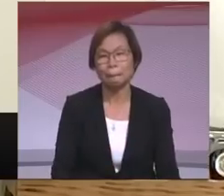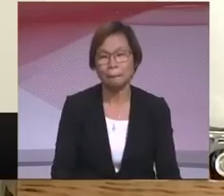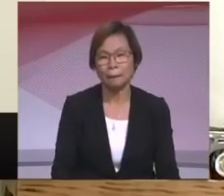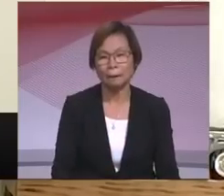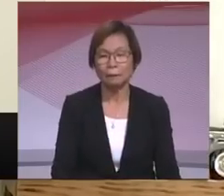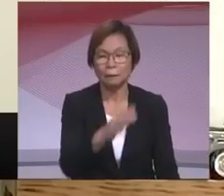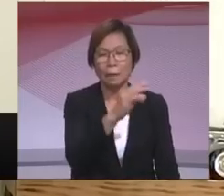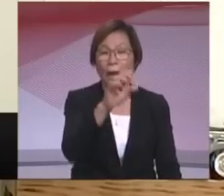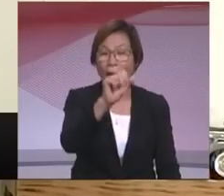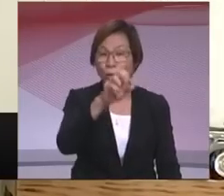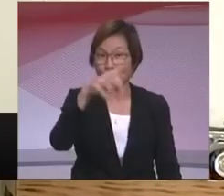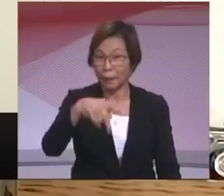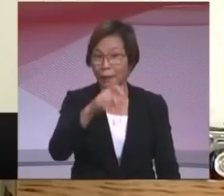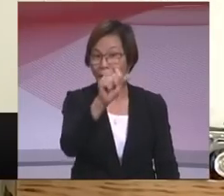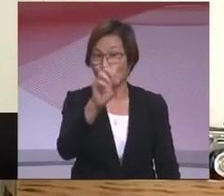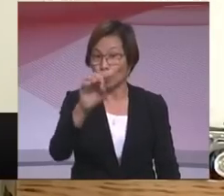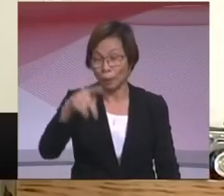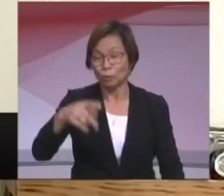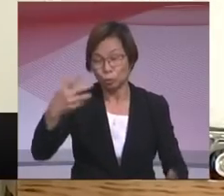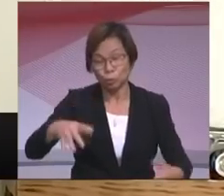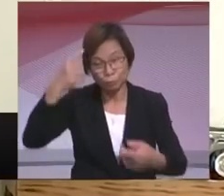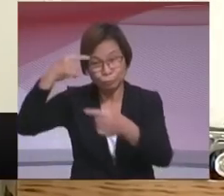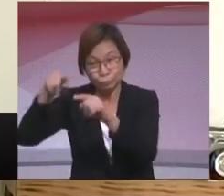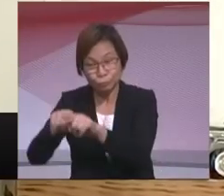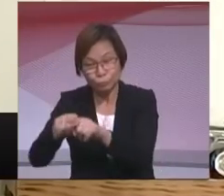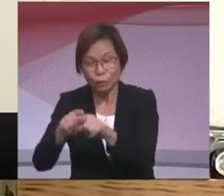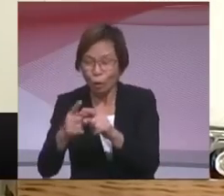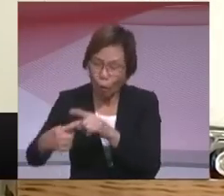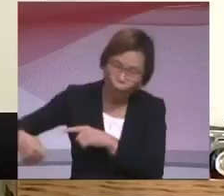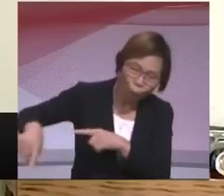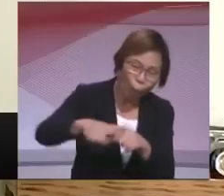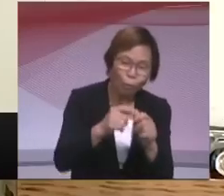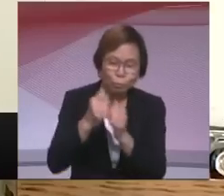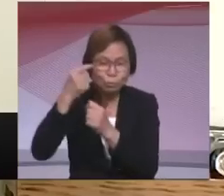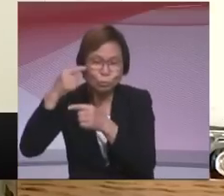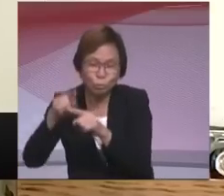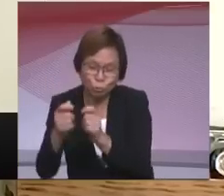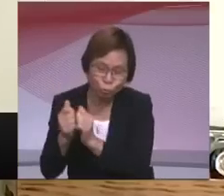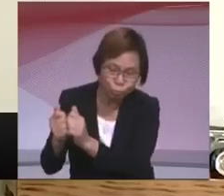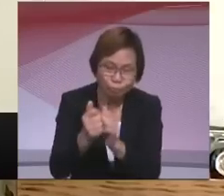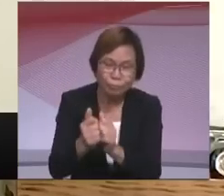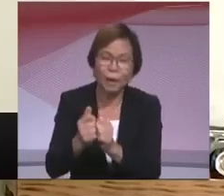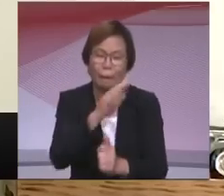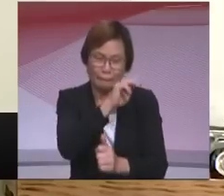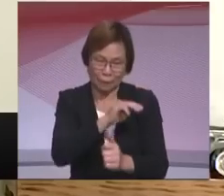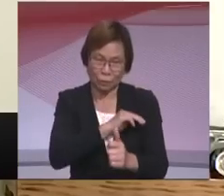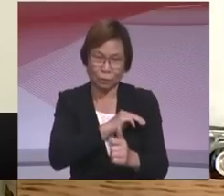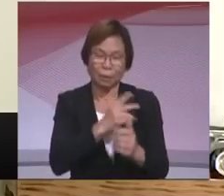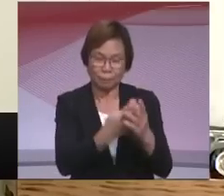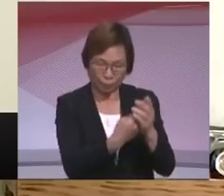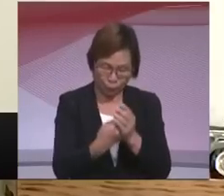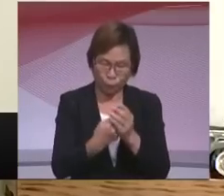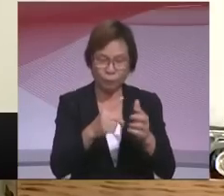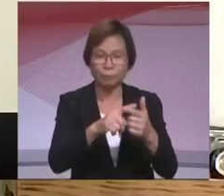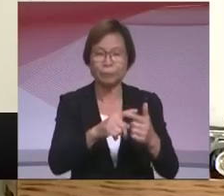Dan SOP ini sebenarnya telah pun dipersetujui bersama oleh Menteri